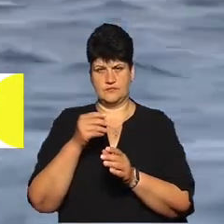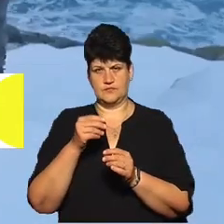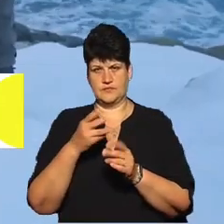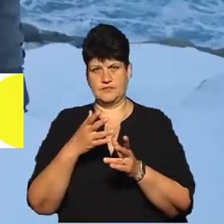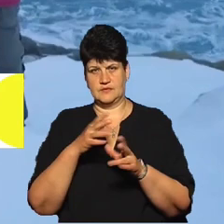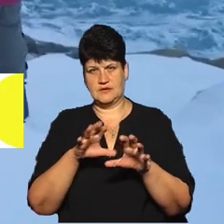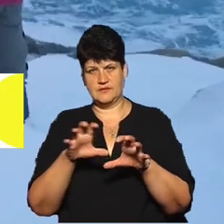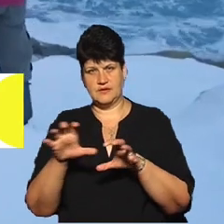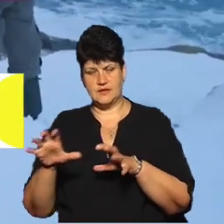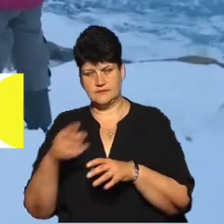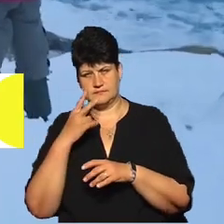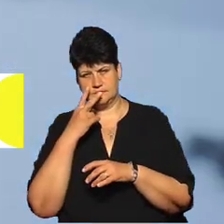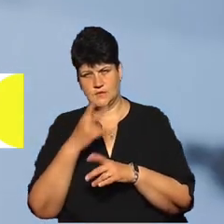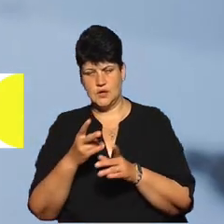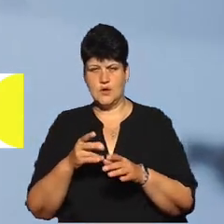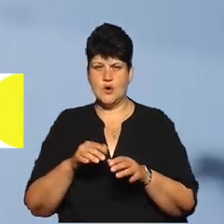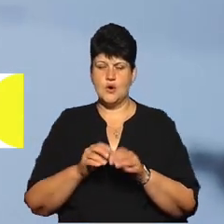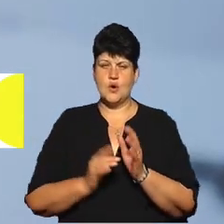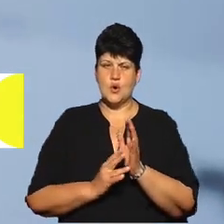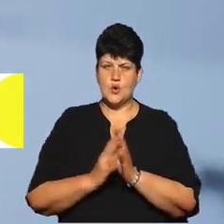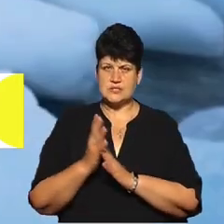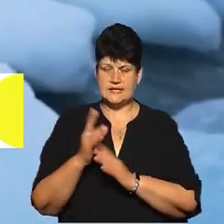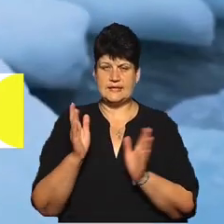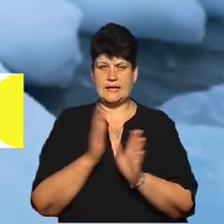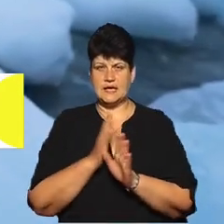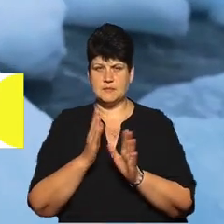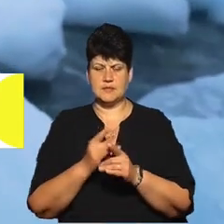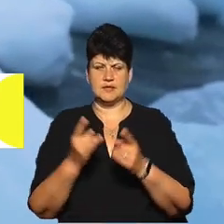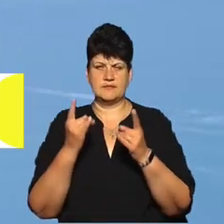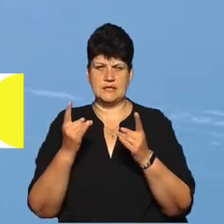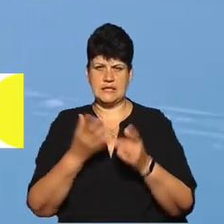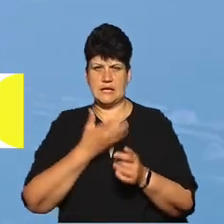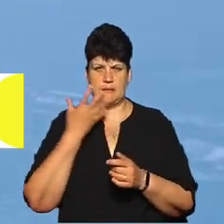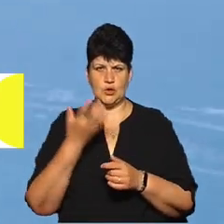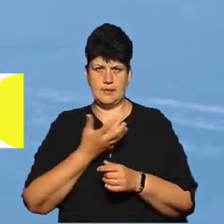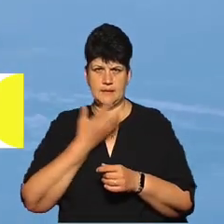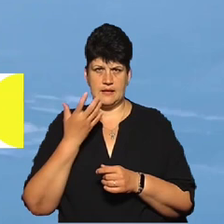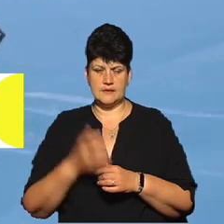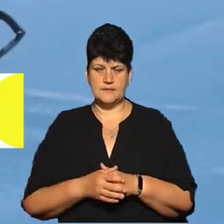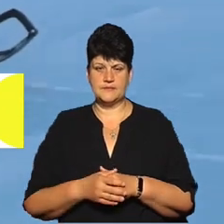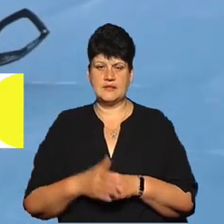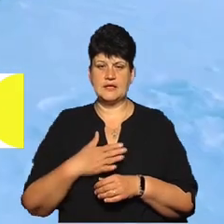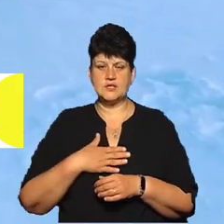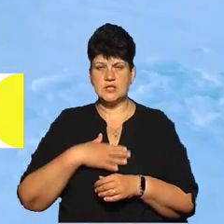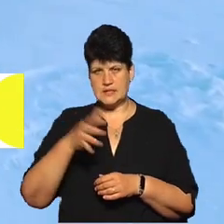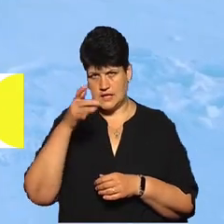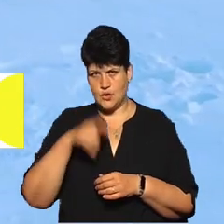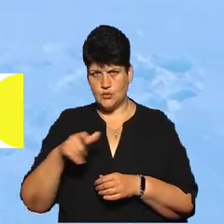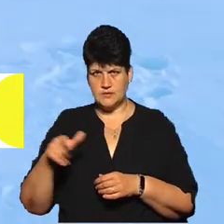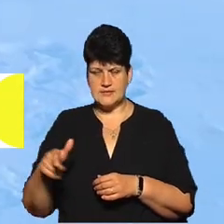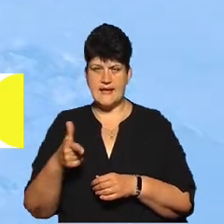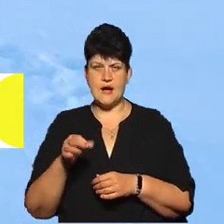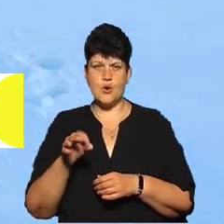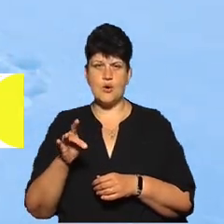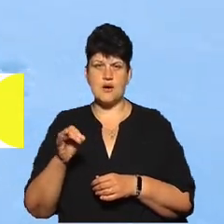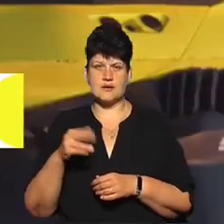тварин та рослин. Клімат, зокрема глобальне потепління, розповідає Володимир. Наші науковці проходять з георадаром, визначають, де